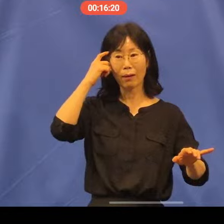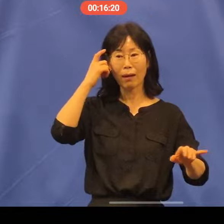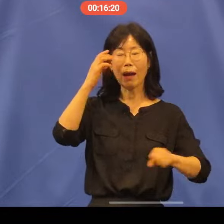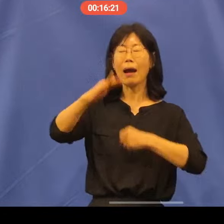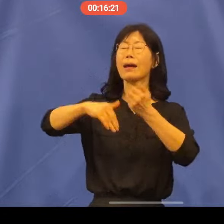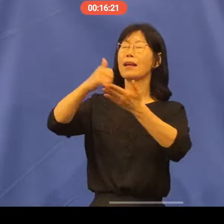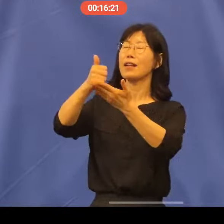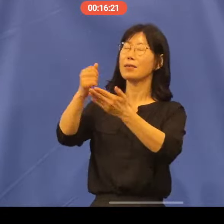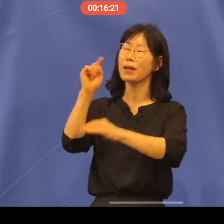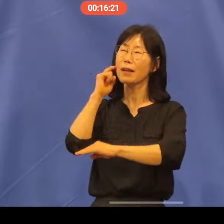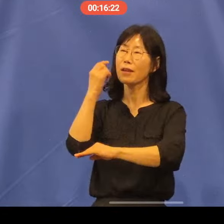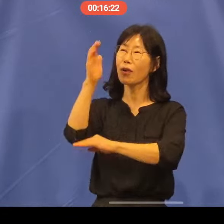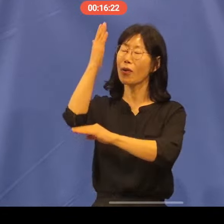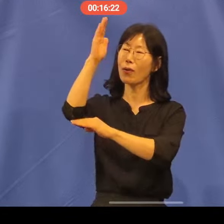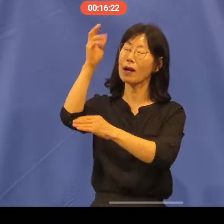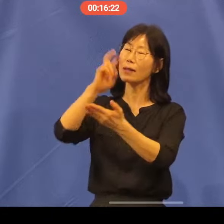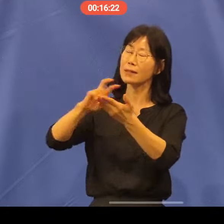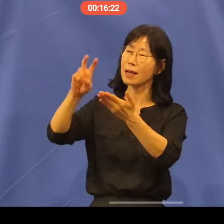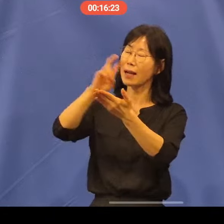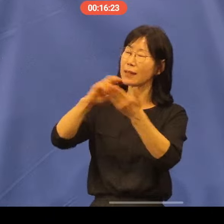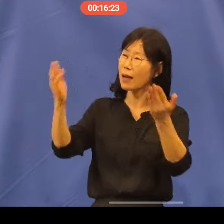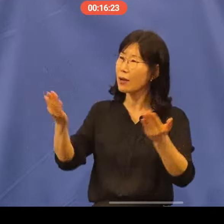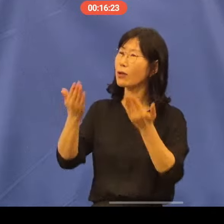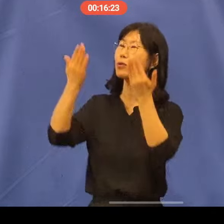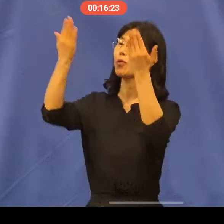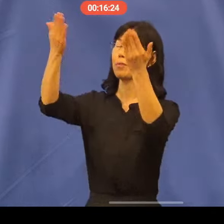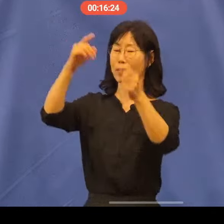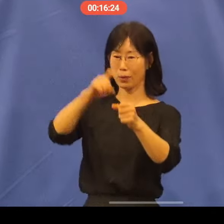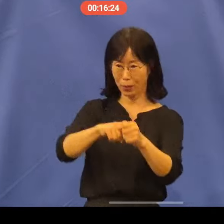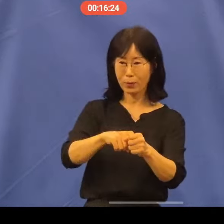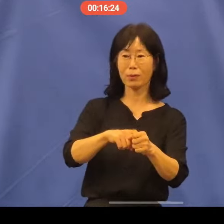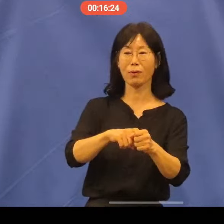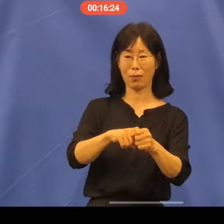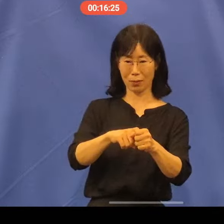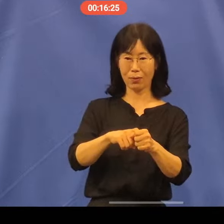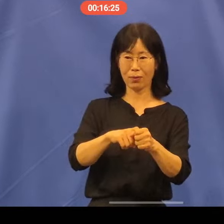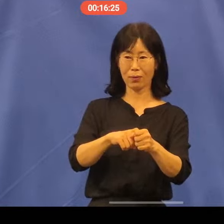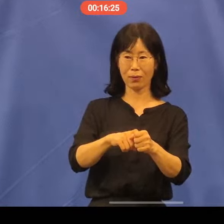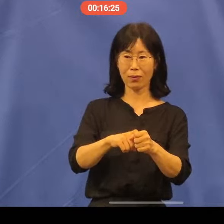여러분, 이 이유가 없는 것은 힘들어요, 여러분.